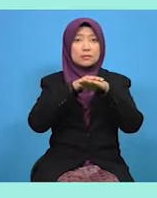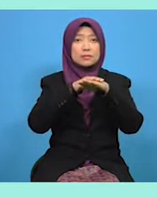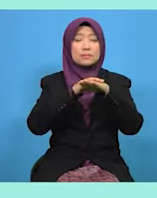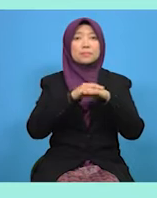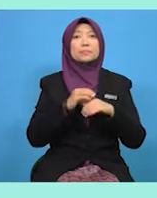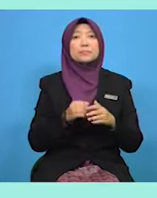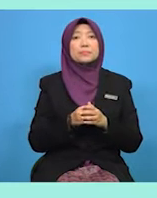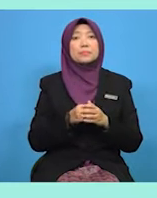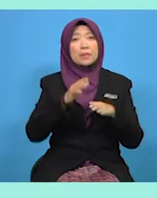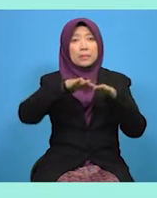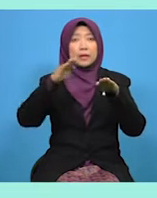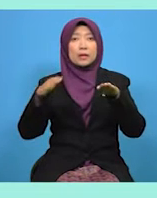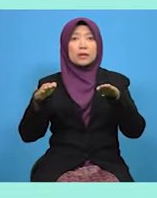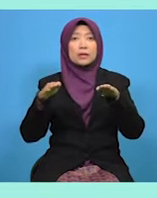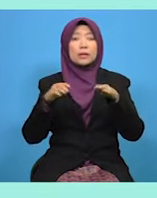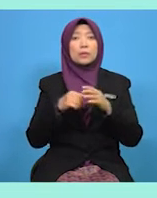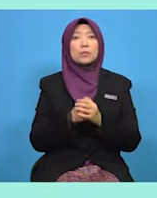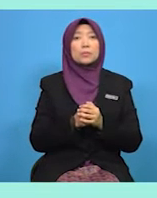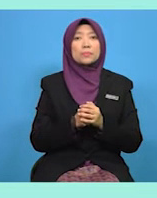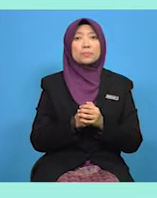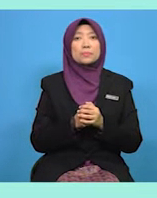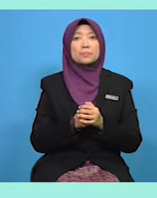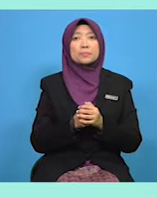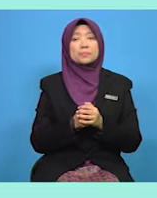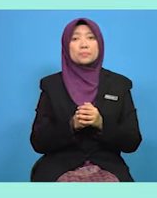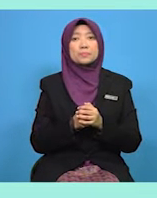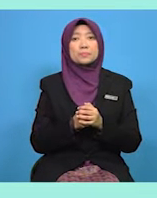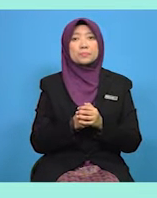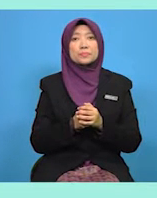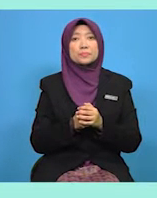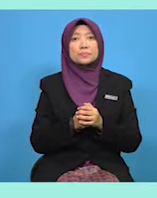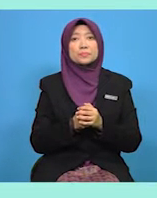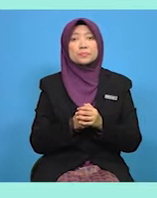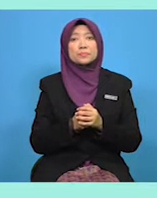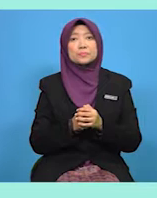di sepanjang kelok penawaran agregat.